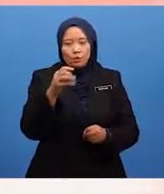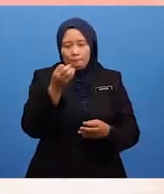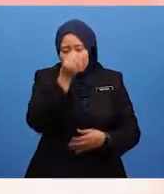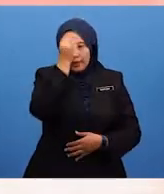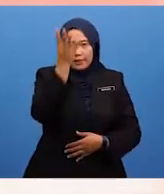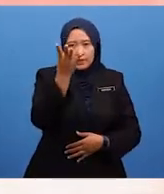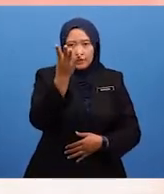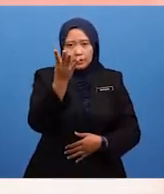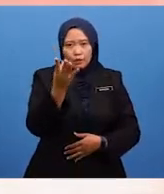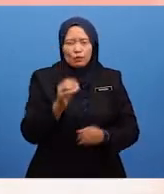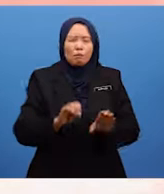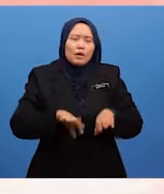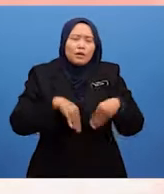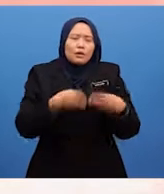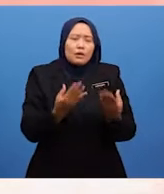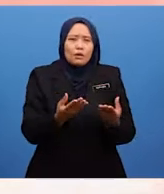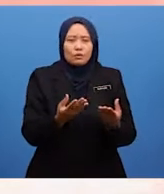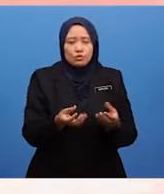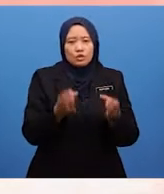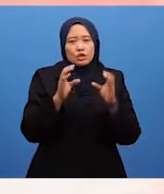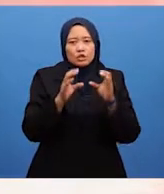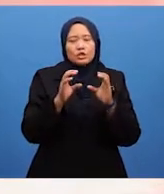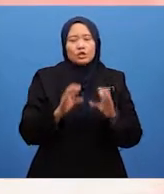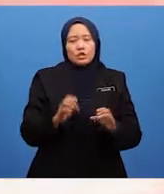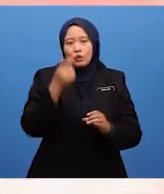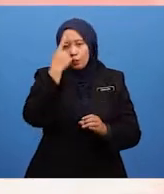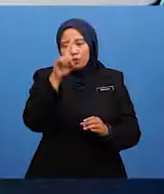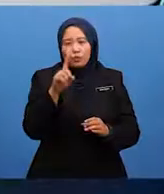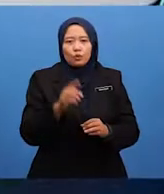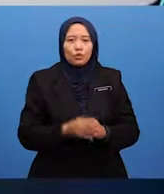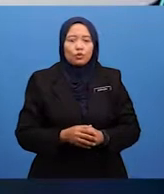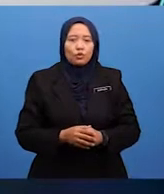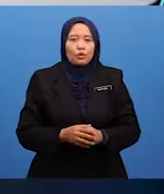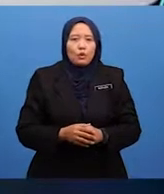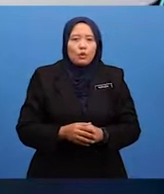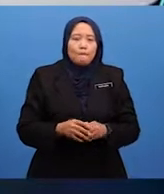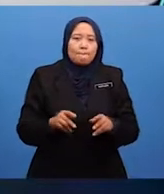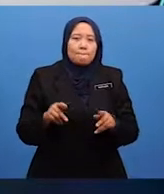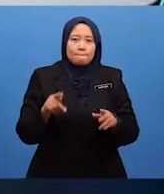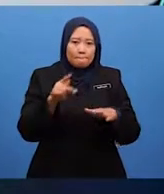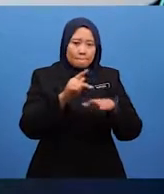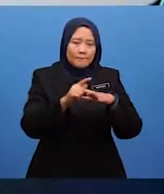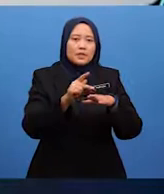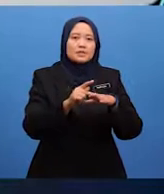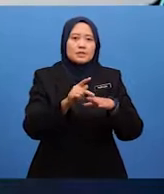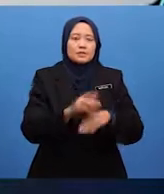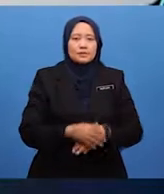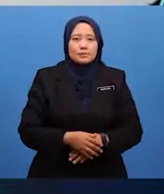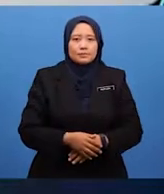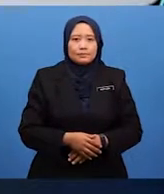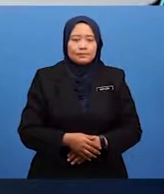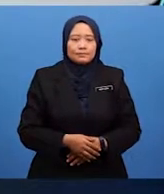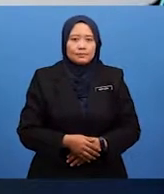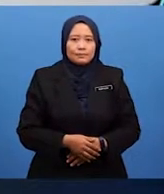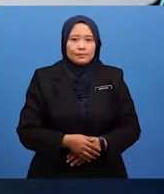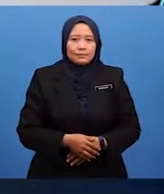merdekakan yang dihasilkan masuknya betul Nasution Sekartaji e-fino bangunan asli tiga dimensi Kenapa pintunya tidak tampak